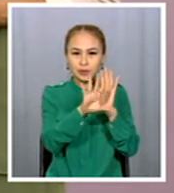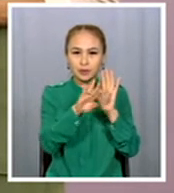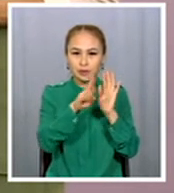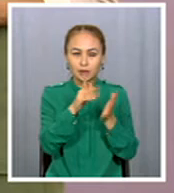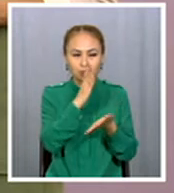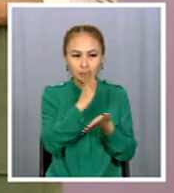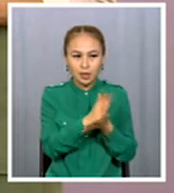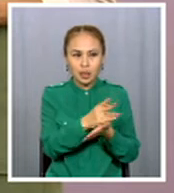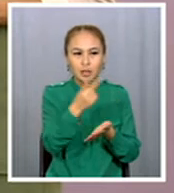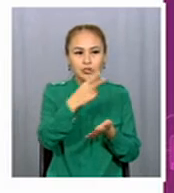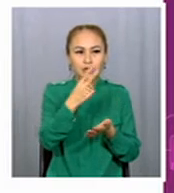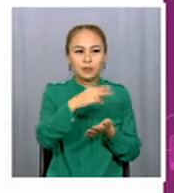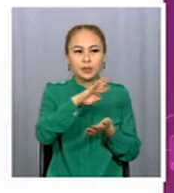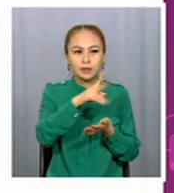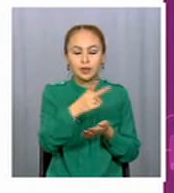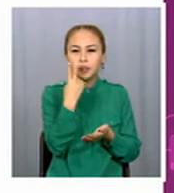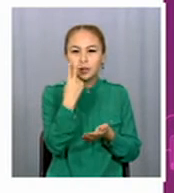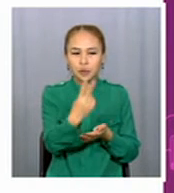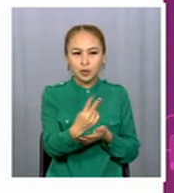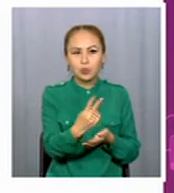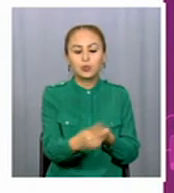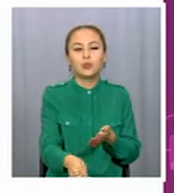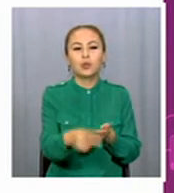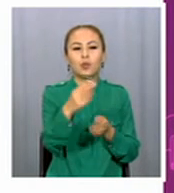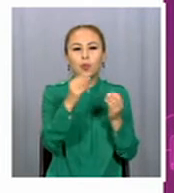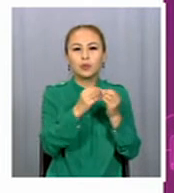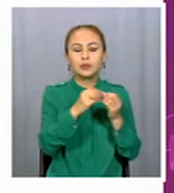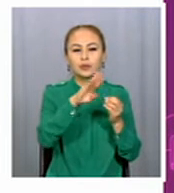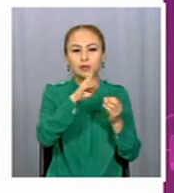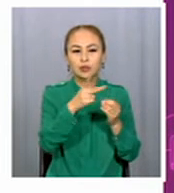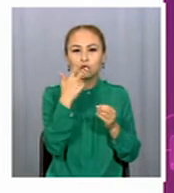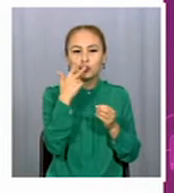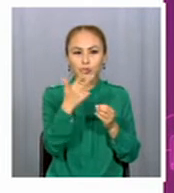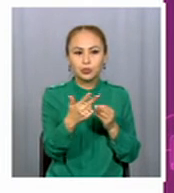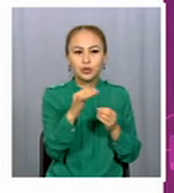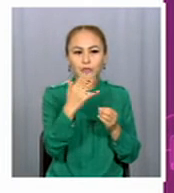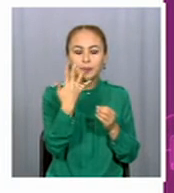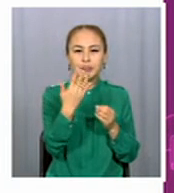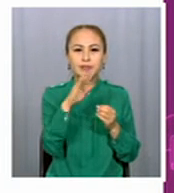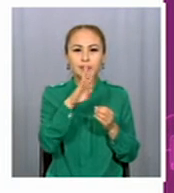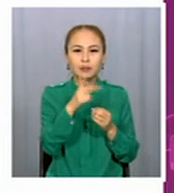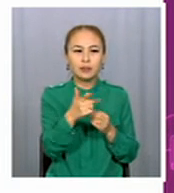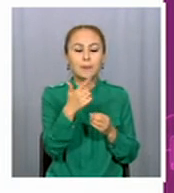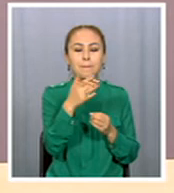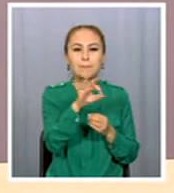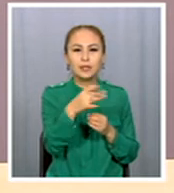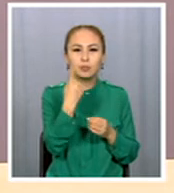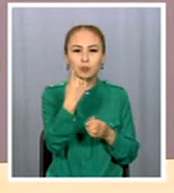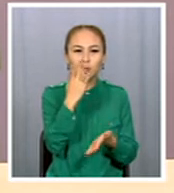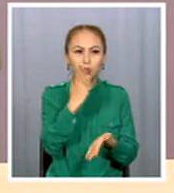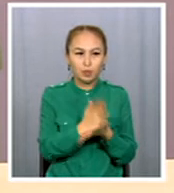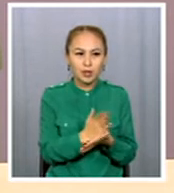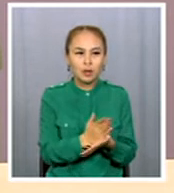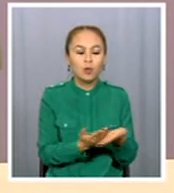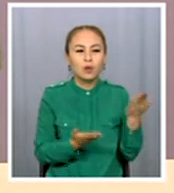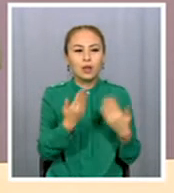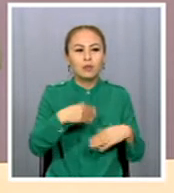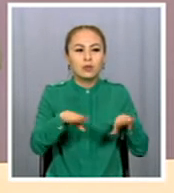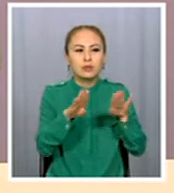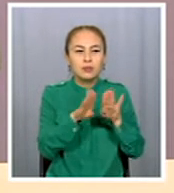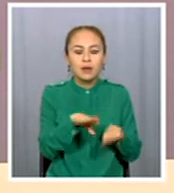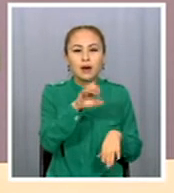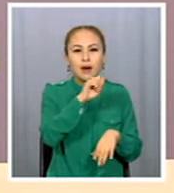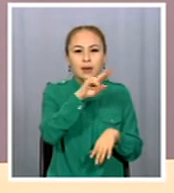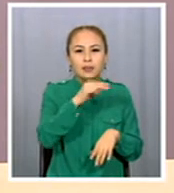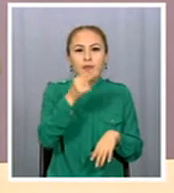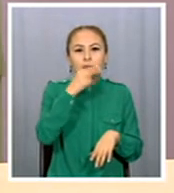20 теңгеліктен 2-еу, 10 теңгеліктен 3-еу және 5 теңгелік монетаның 1-еуі бар. Олай болса, Әлиге таңғы асты